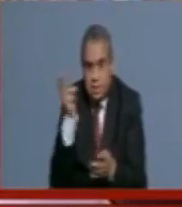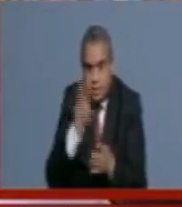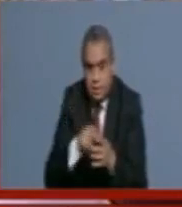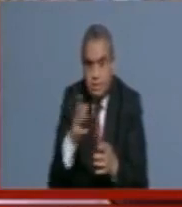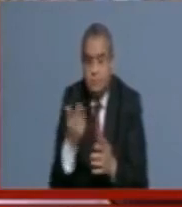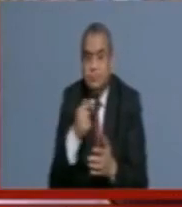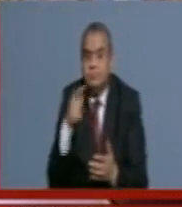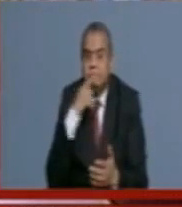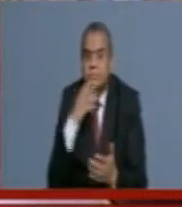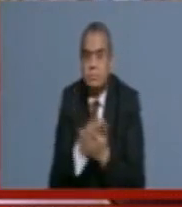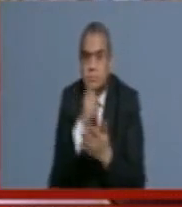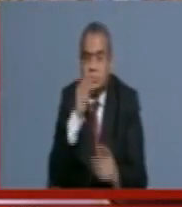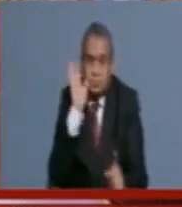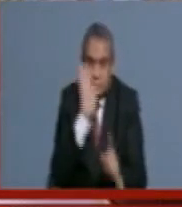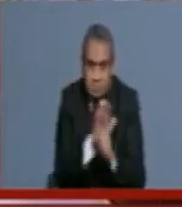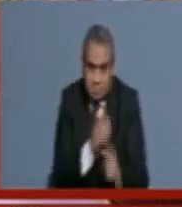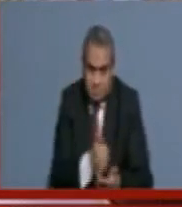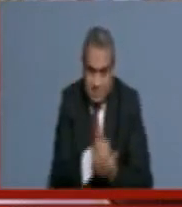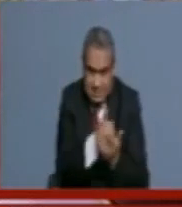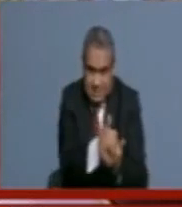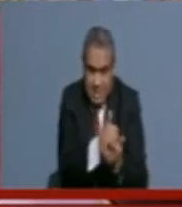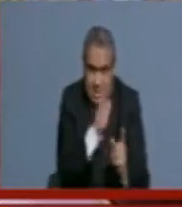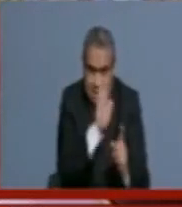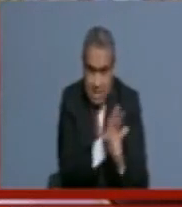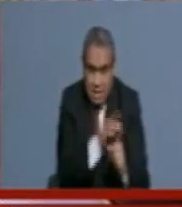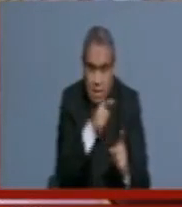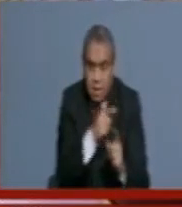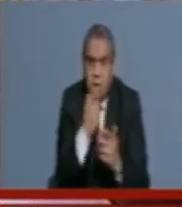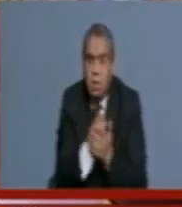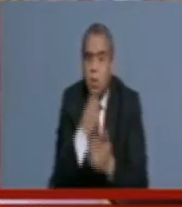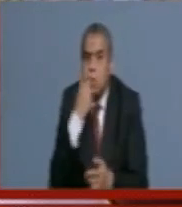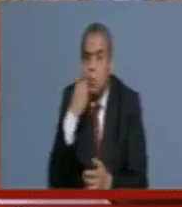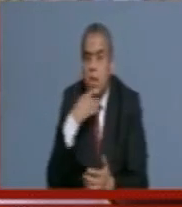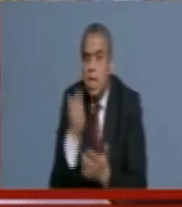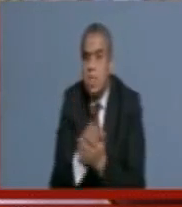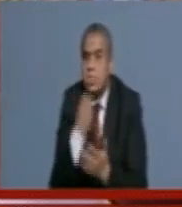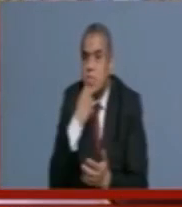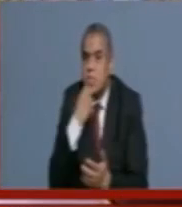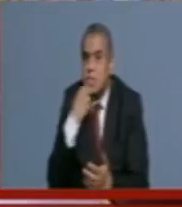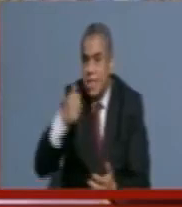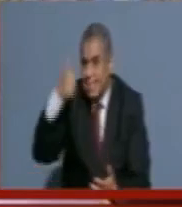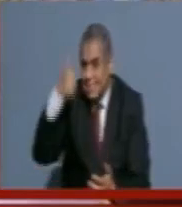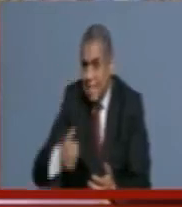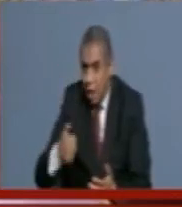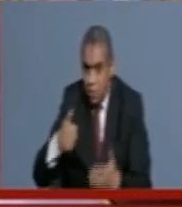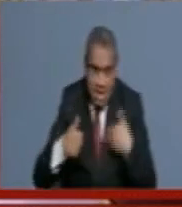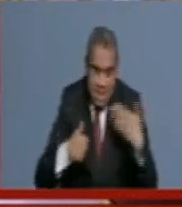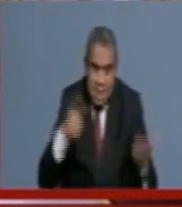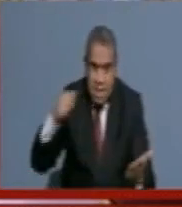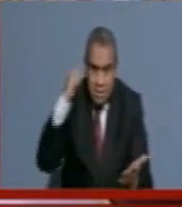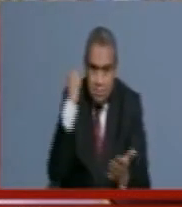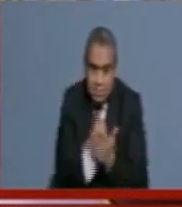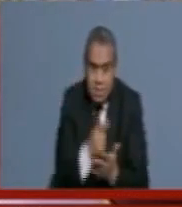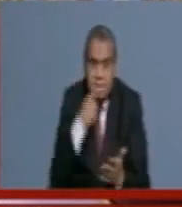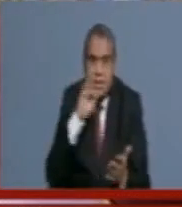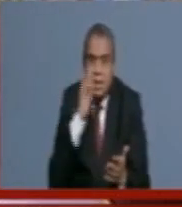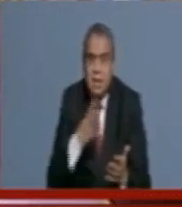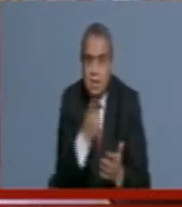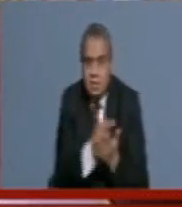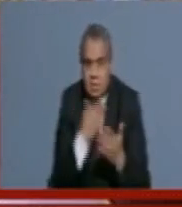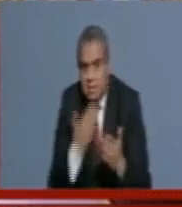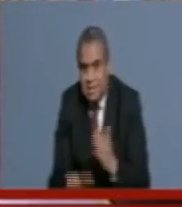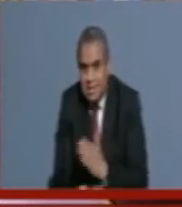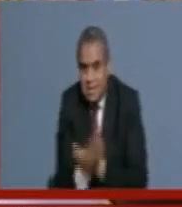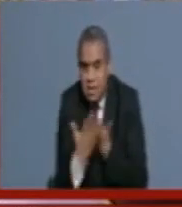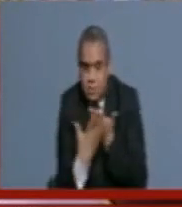التأييد طالع من ناخب أو من مواطن مقيد عندي بقاعدة بيانات الناخبين، وكل ده السكانر ده المفروض